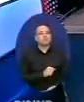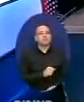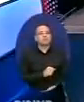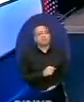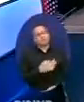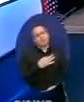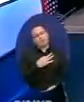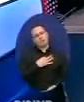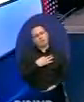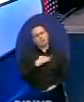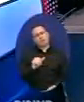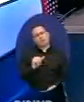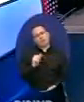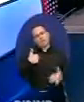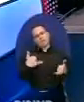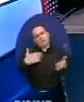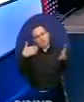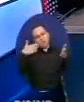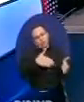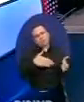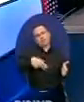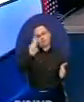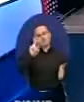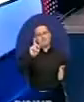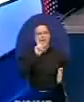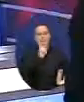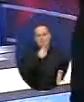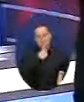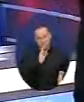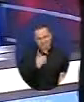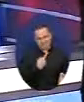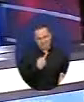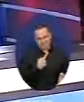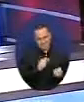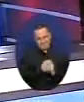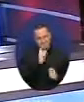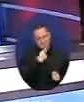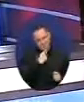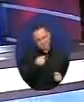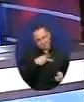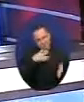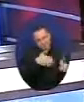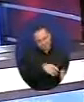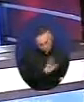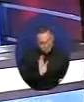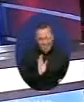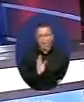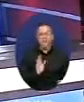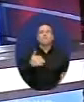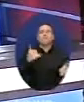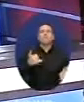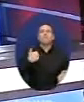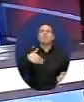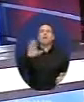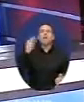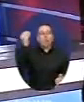שלי עכשיו קודם כל באימהות. אני כבר אימא... שזו גם הנהגה נשית. זה קודם כל, ועכשיו אני בעיקר